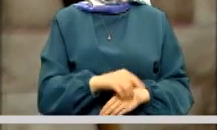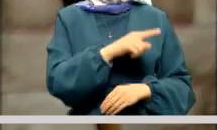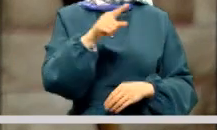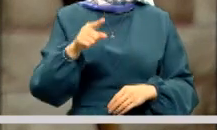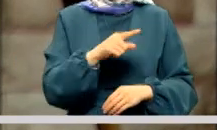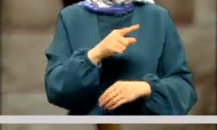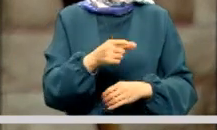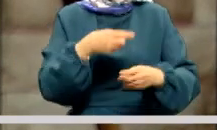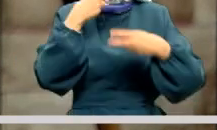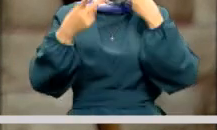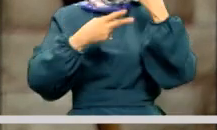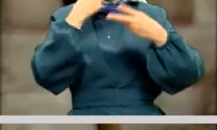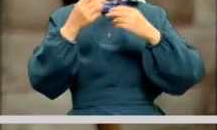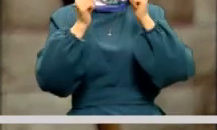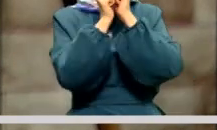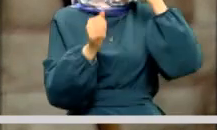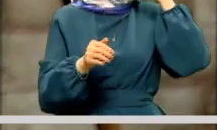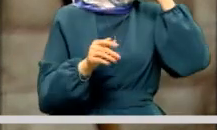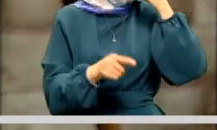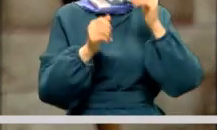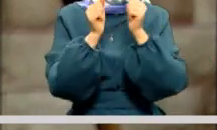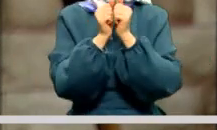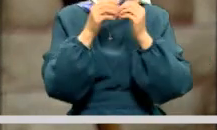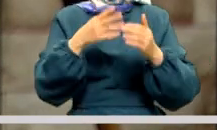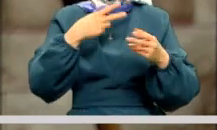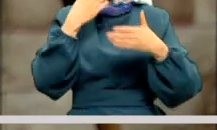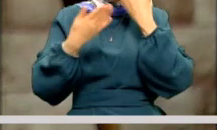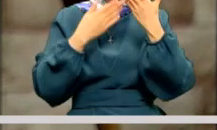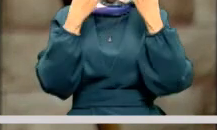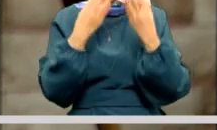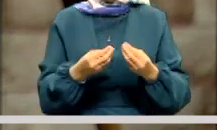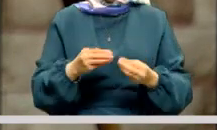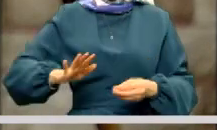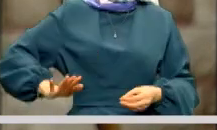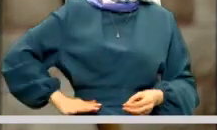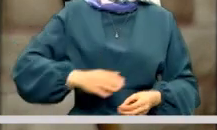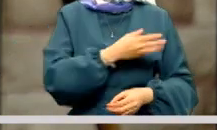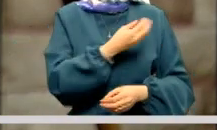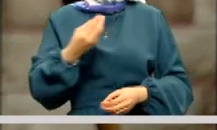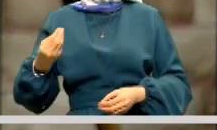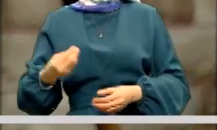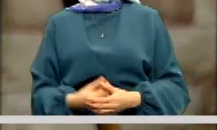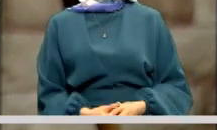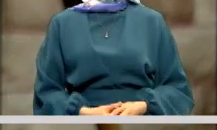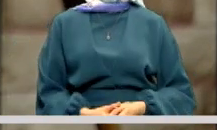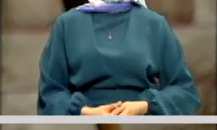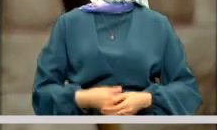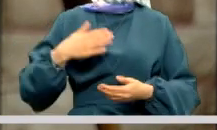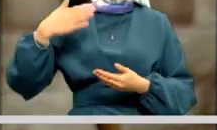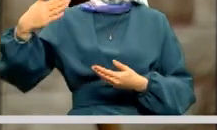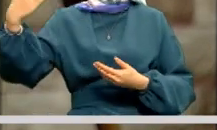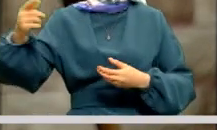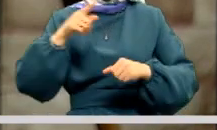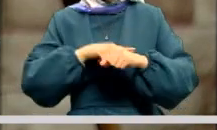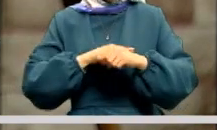istişareyi konuşmayı beraberinde sohbetleşmeyi de beraber getirmek Aslında çocuklarımızın ileride belli bir